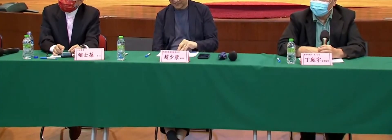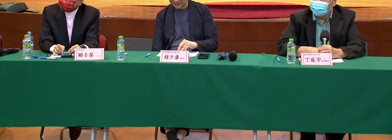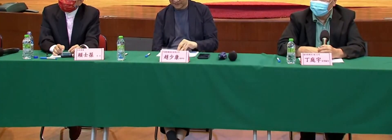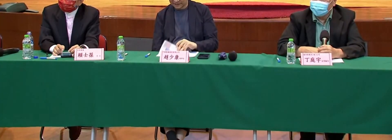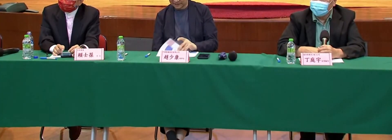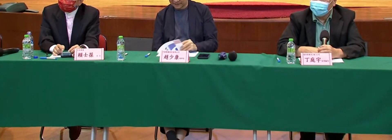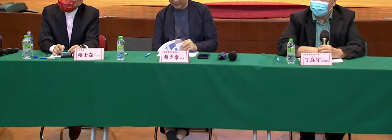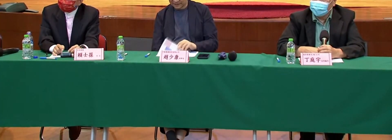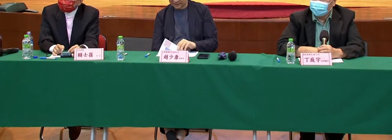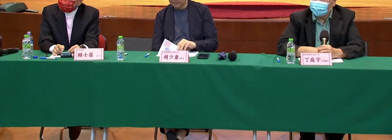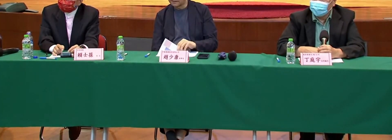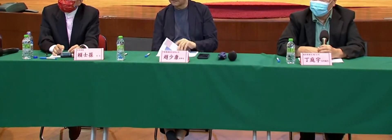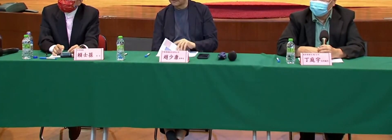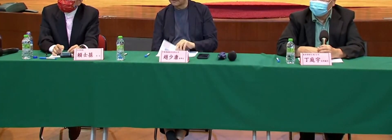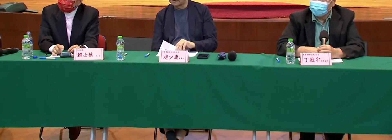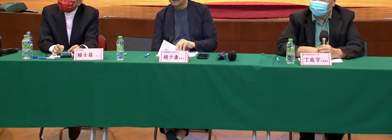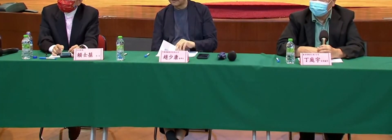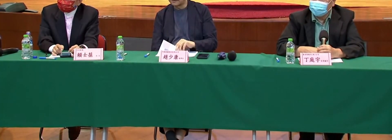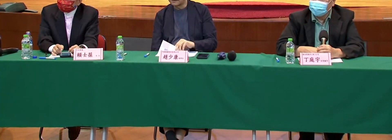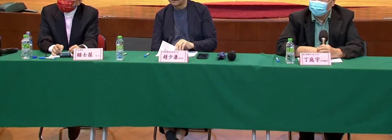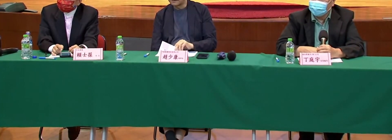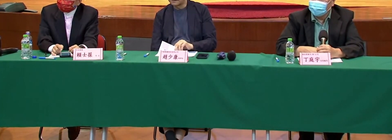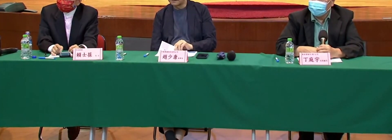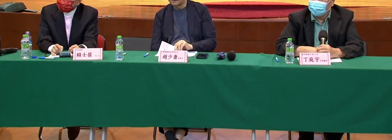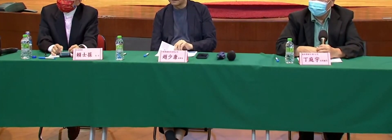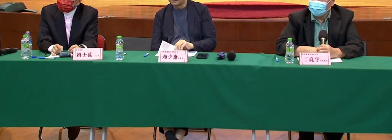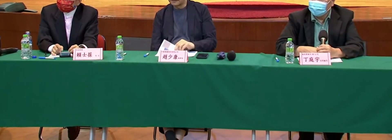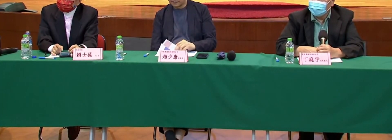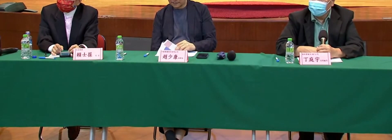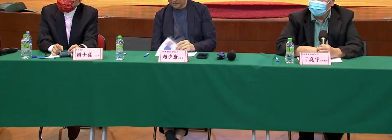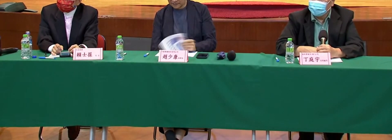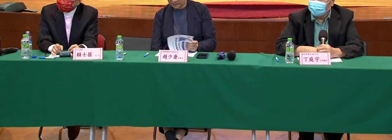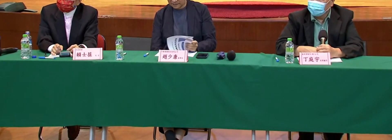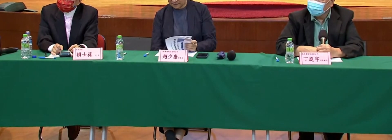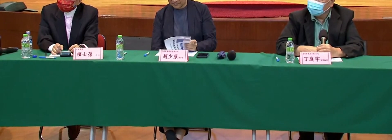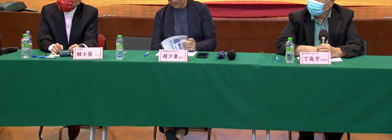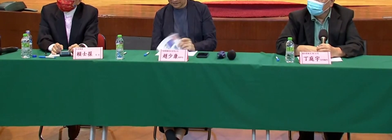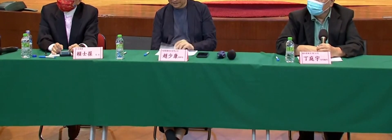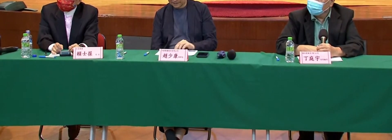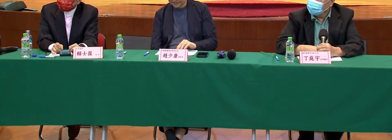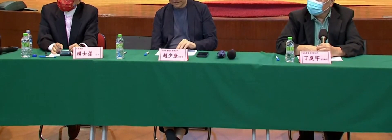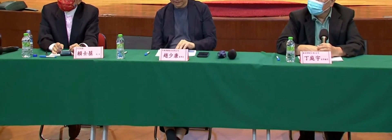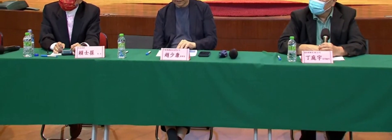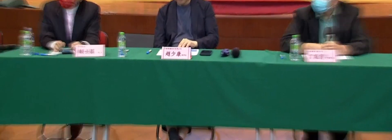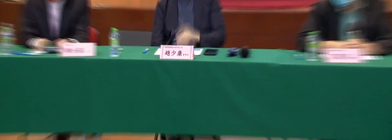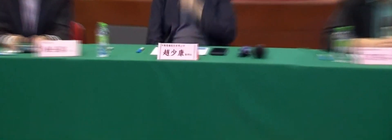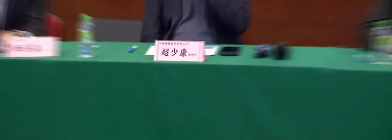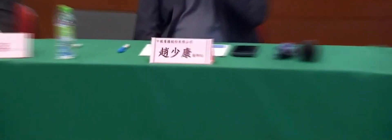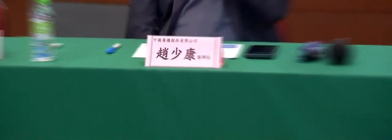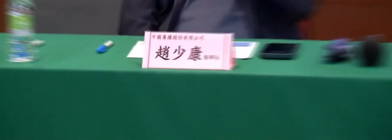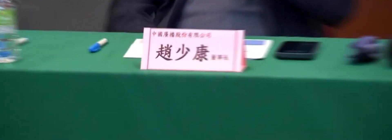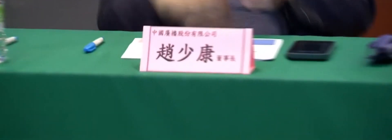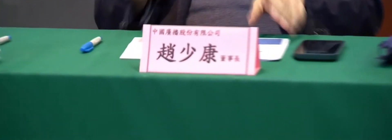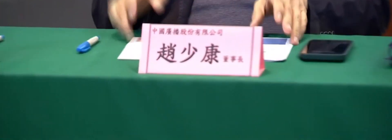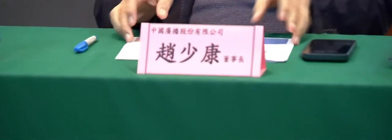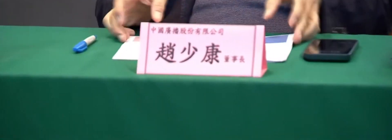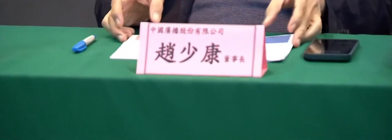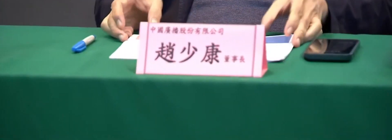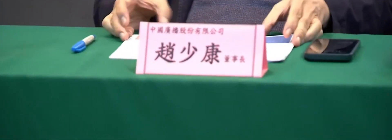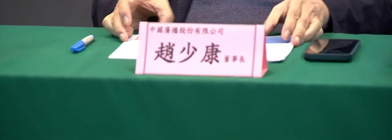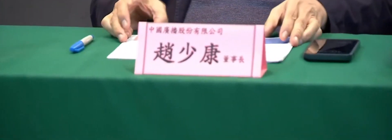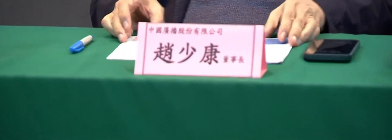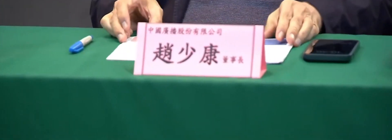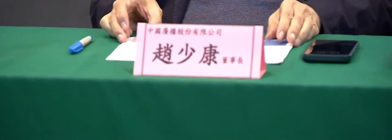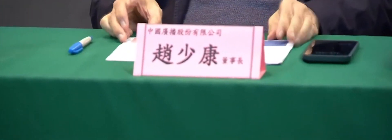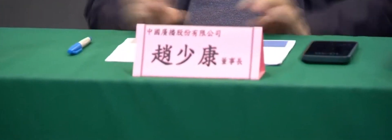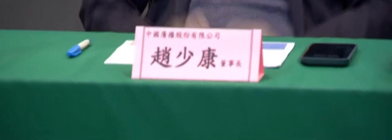陈宜信委员哦，刚刚呢，在这个国事论坛上面有讲到说，爆出说故宫打破了国宝龙